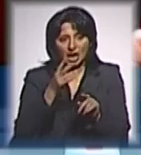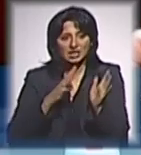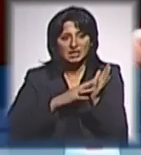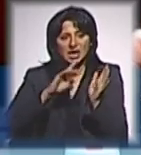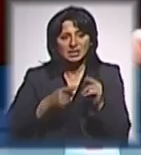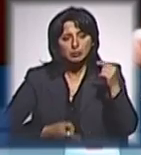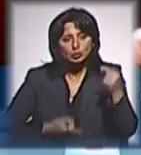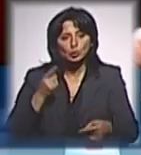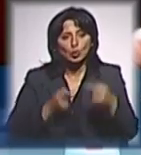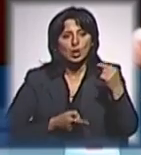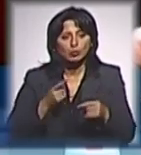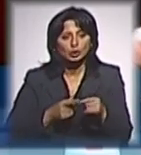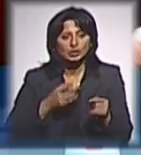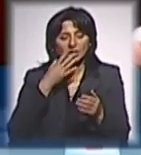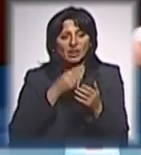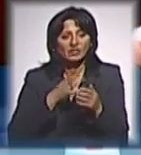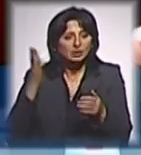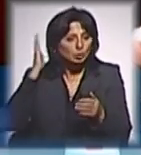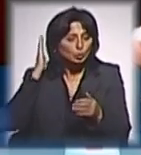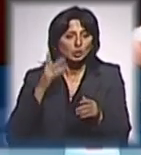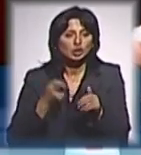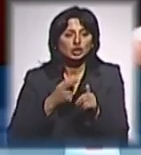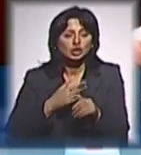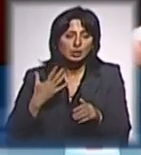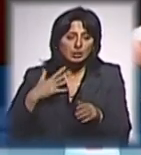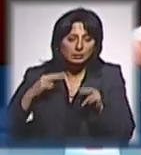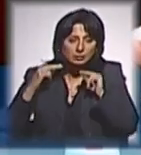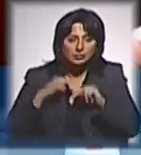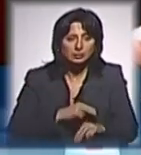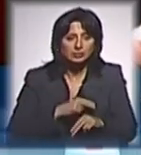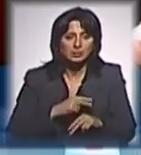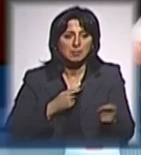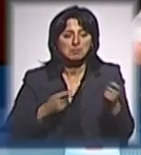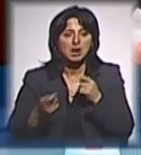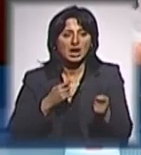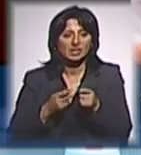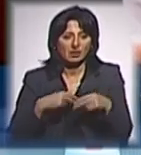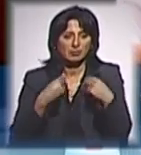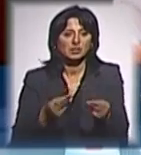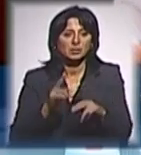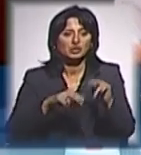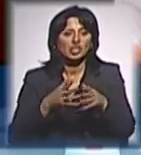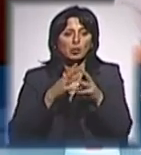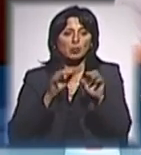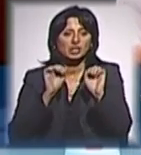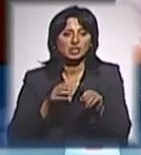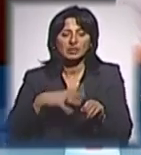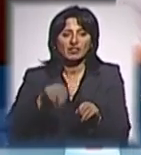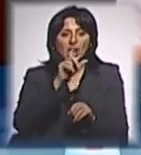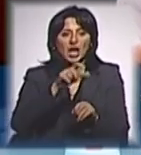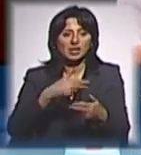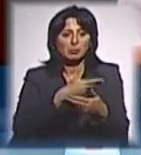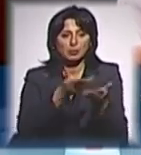9 წელი იბრძოლა ვინც თავის ზურგზე გადაიტანა მთელი 9 წელი იმ ადამიანებს ვისაც ქვეყნის მართვეს და ქვეყნის მშენებლობის საშუალება ყველა ამ